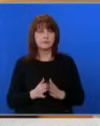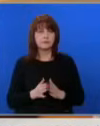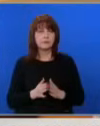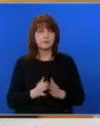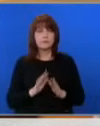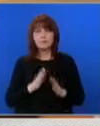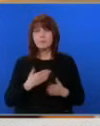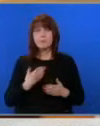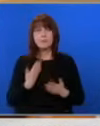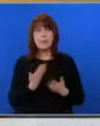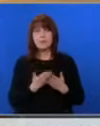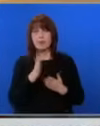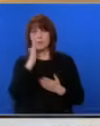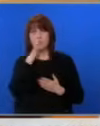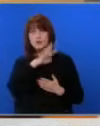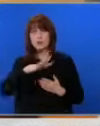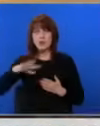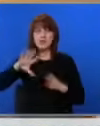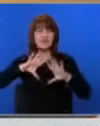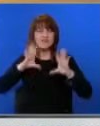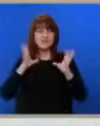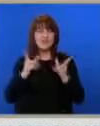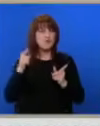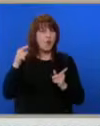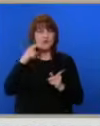През прозореца всичко стана червено, пламна.